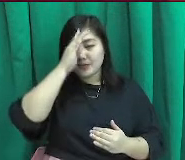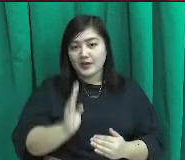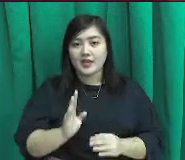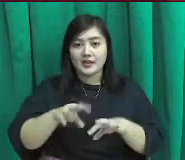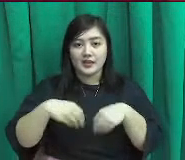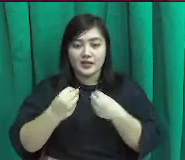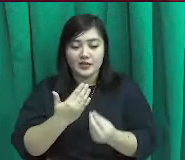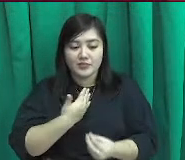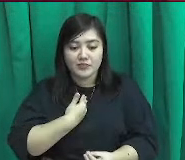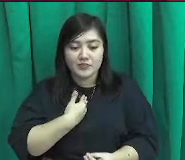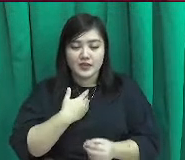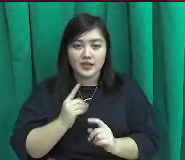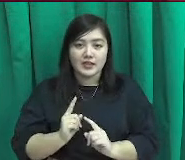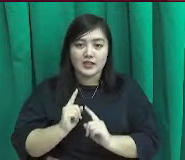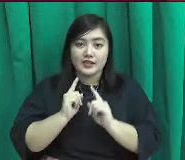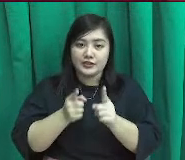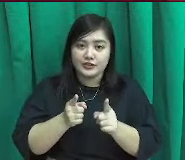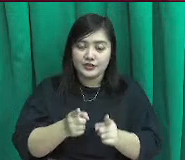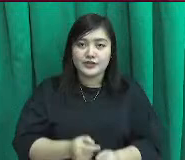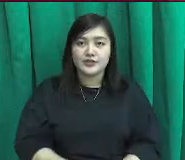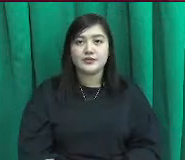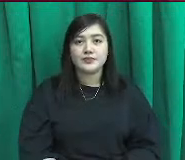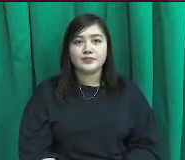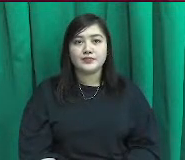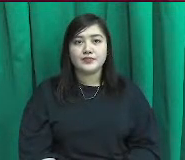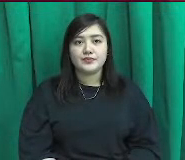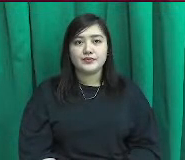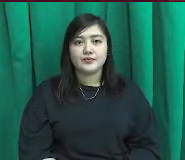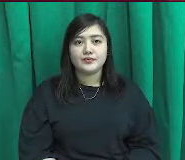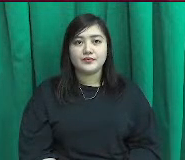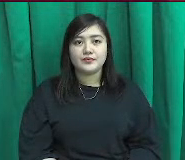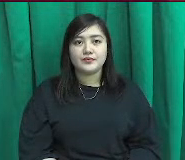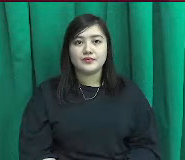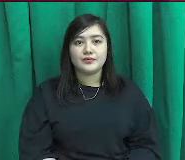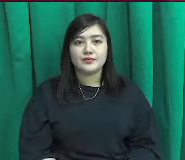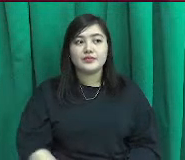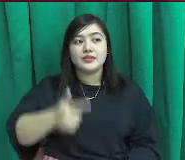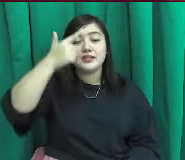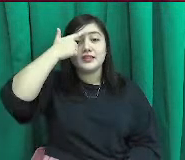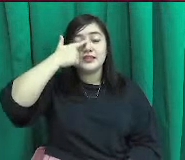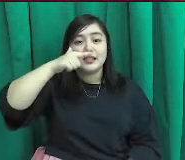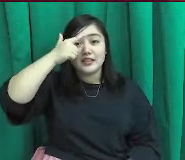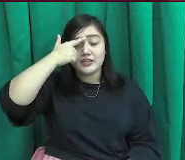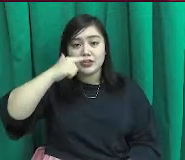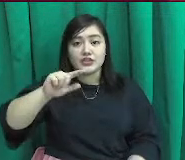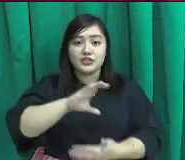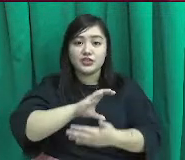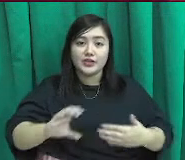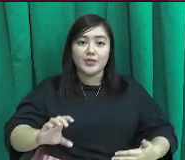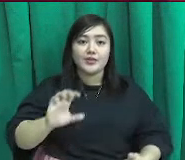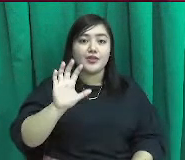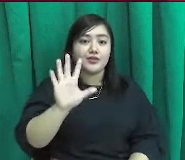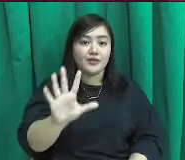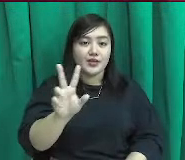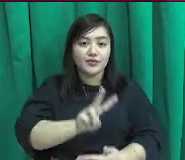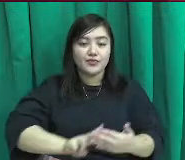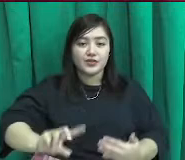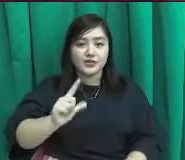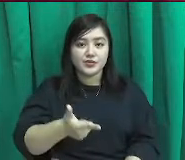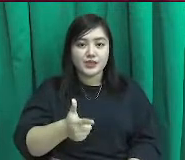yung Galish, yung bunga. But the fruit of the Spirit is love, joy, yeah. peace, mm-hmm.